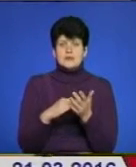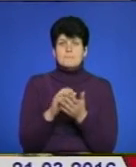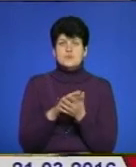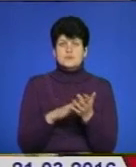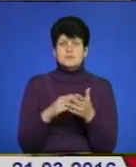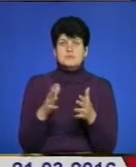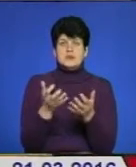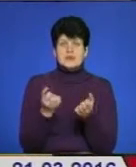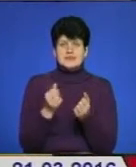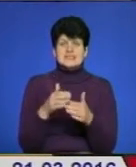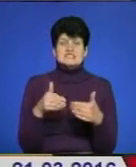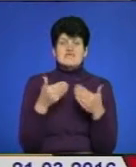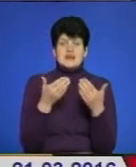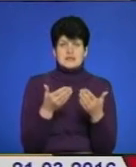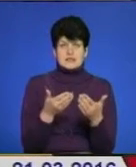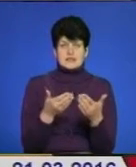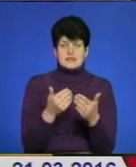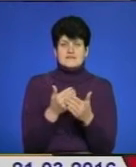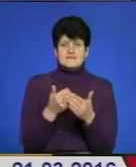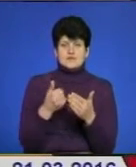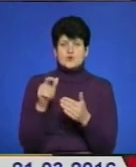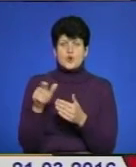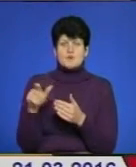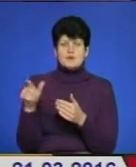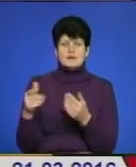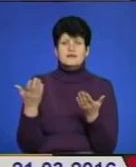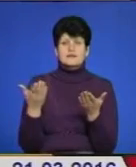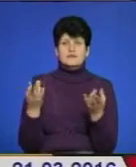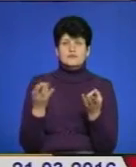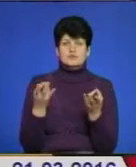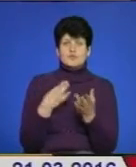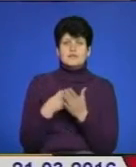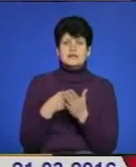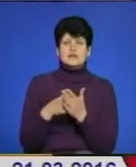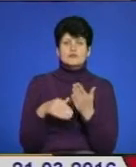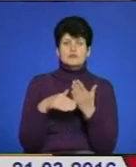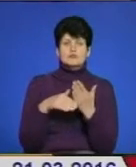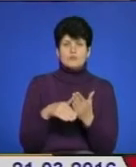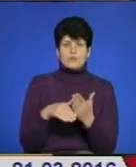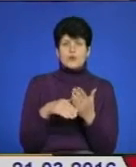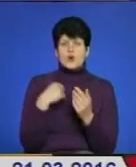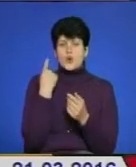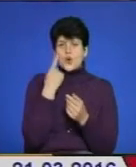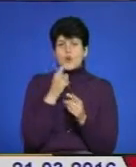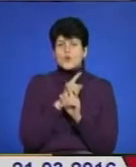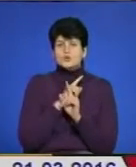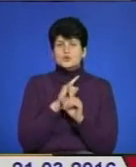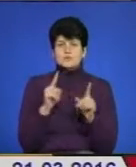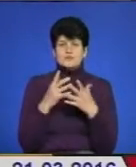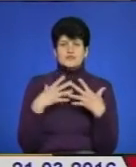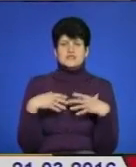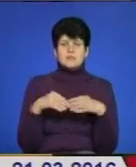приймати звернення від громадян, які потребують матеріальної допомоги, особливо сімей,